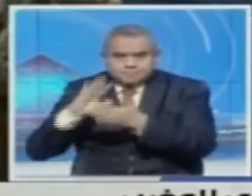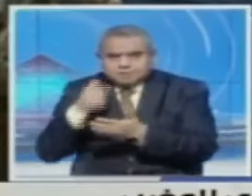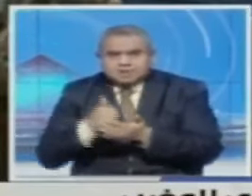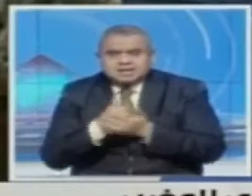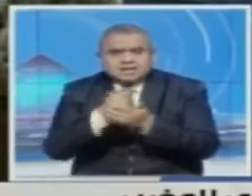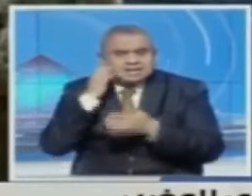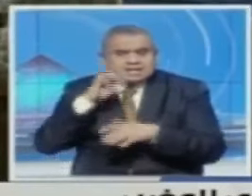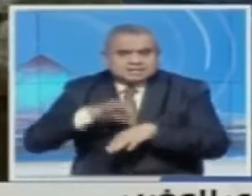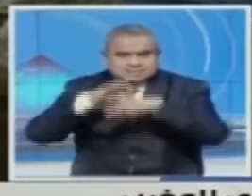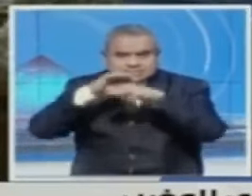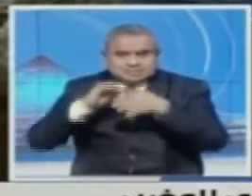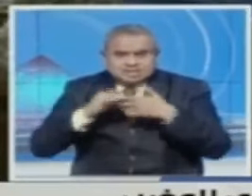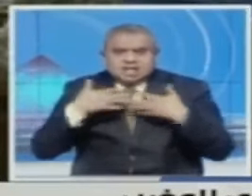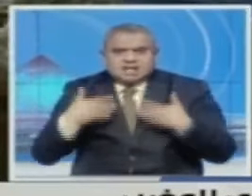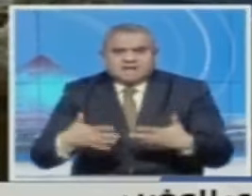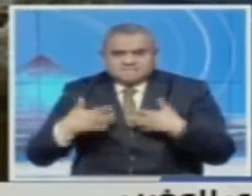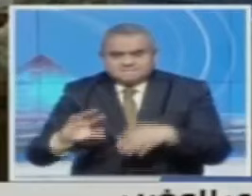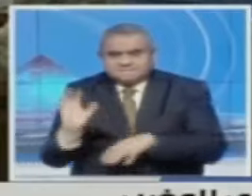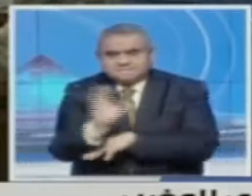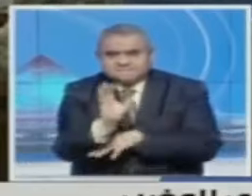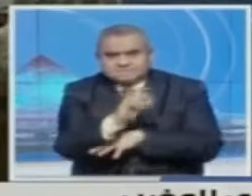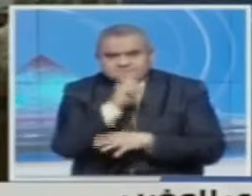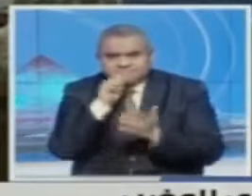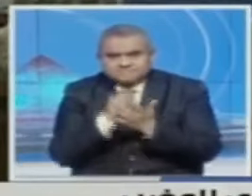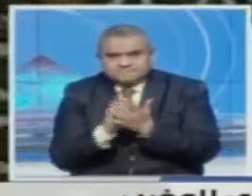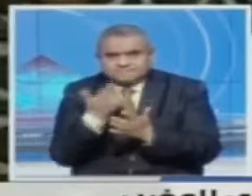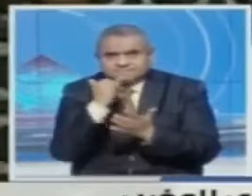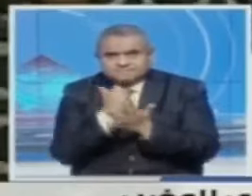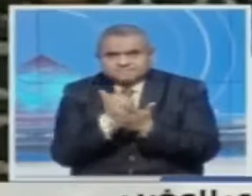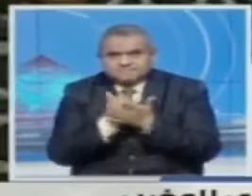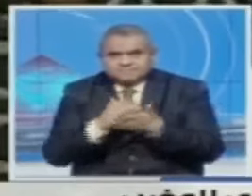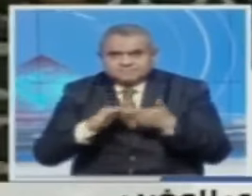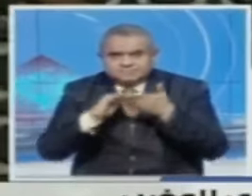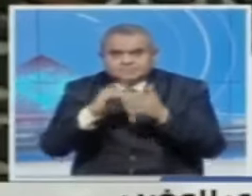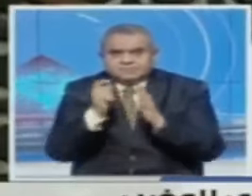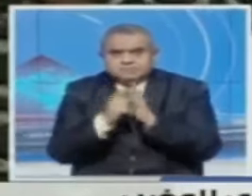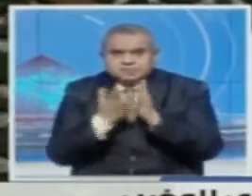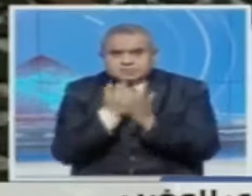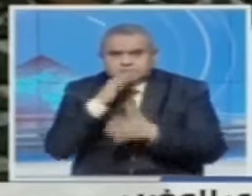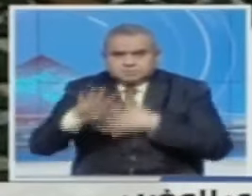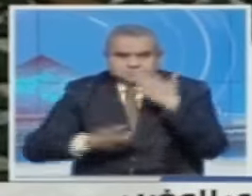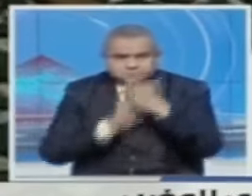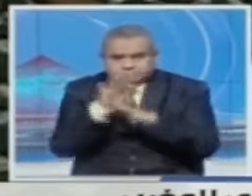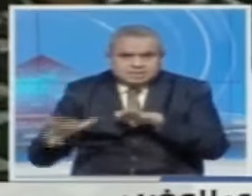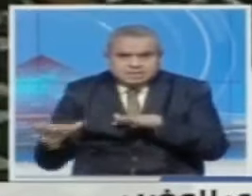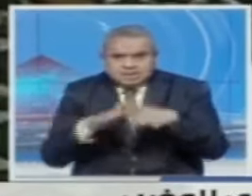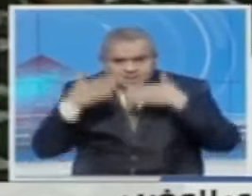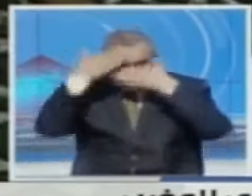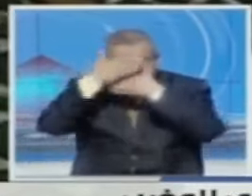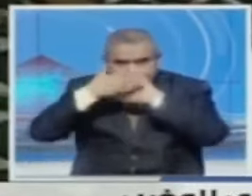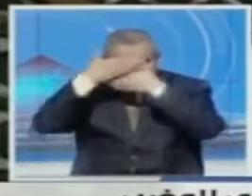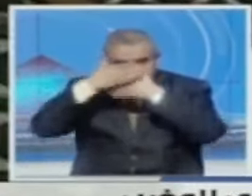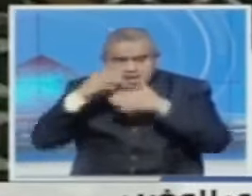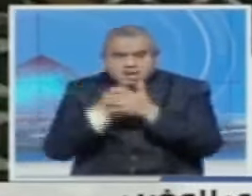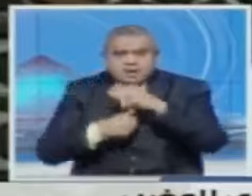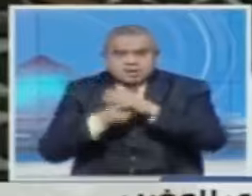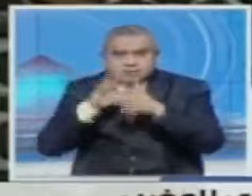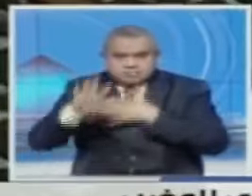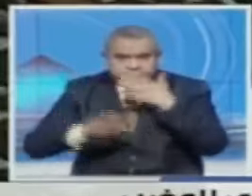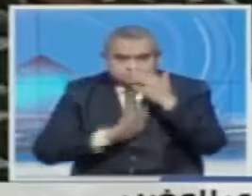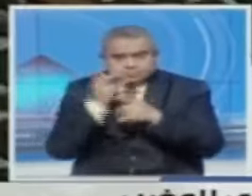الإنساني اللازم للتخفيف من حدة الآثار المترتبة على الزلزال الذي ضرب المملكة المغربية وآثار الإعصار